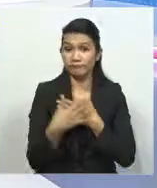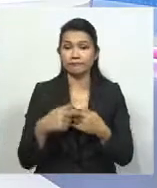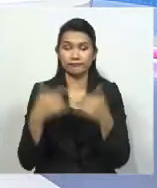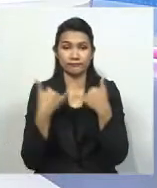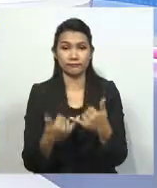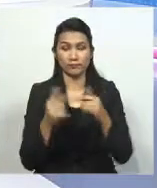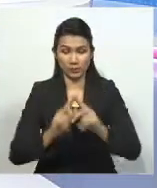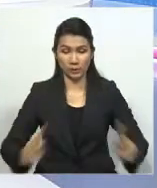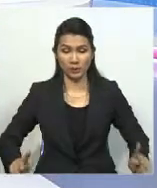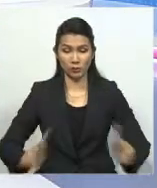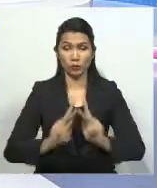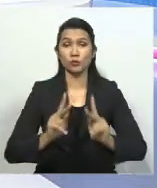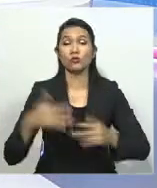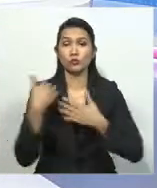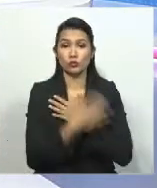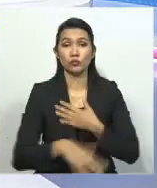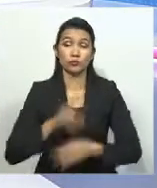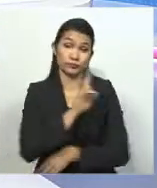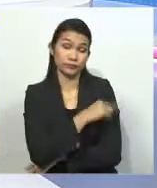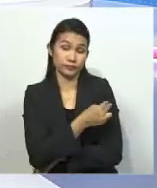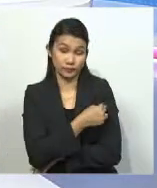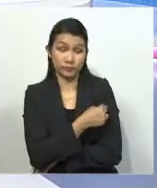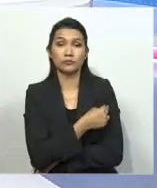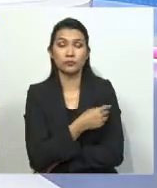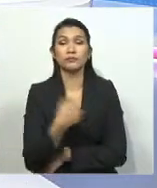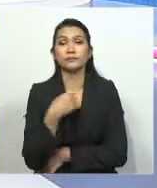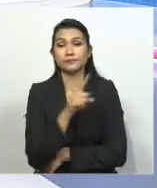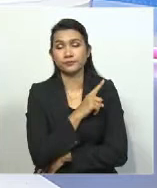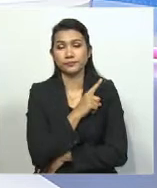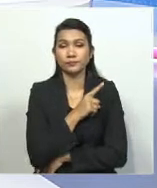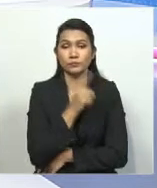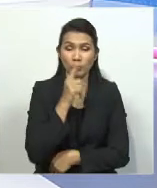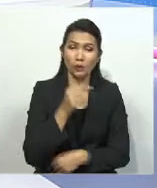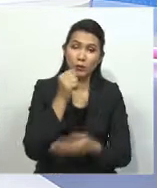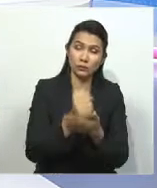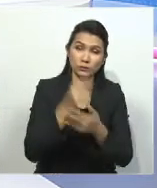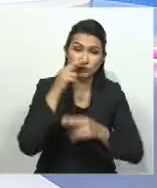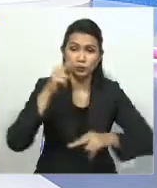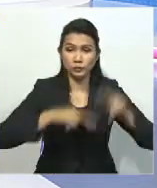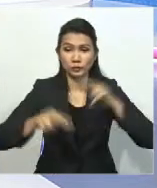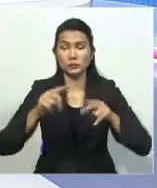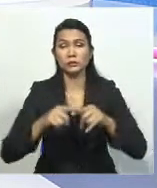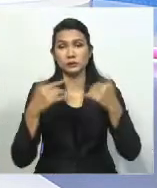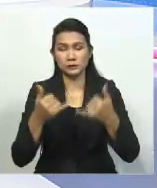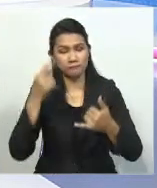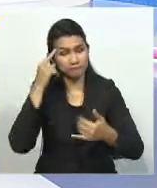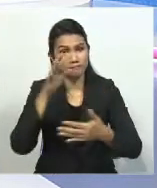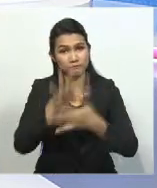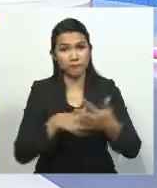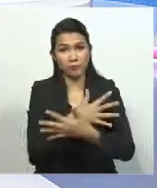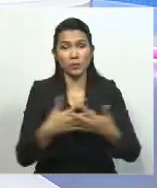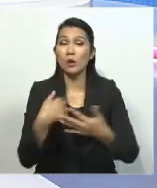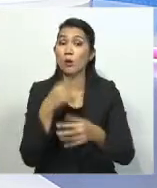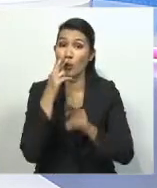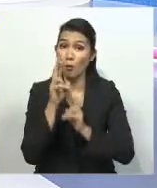ก็ตอนนี้ทางกระทรวงสาธารณสุขนะครับเป็นหน่วยงานในการดูแลเรื่องนี้หน่วยงานหลักนะครับตอนนี้ก็ได้วางมาตรการ